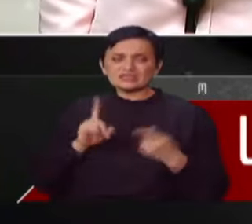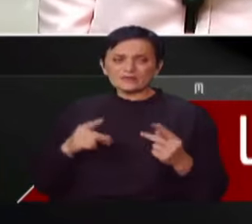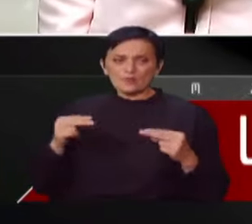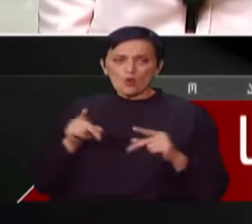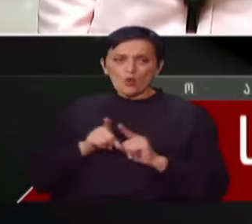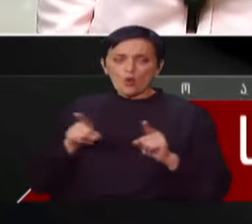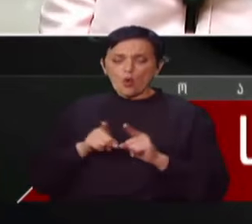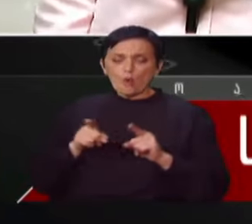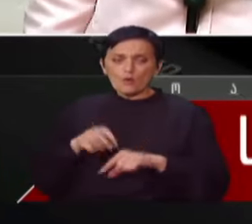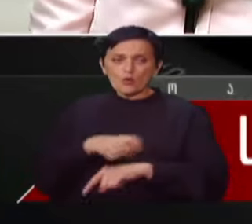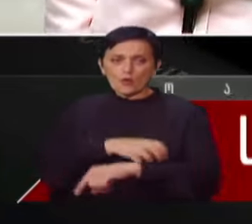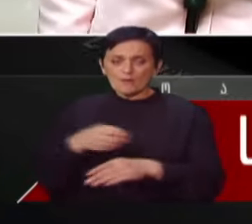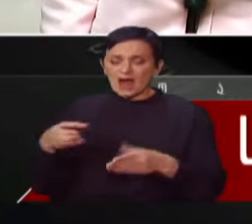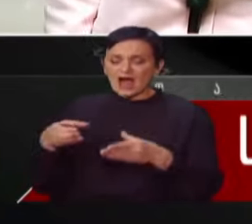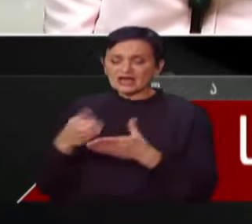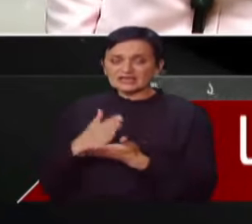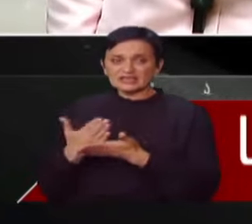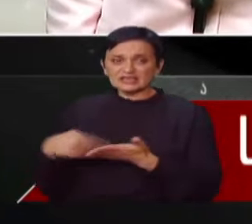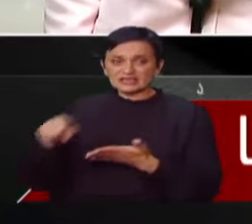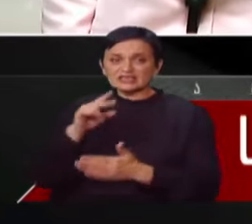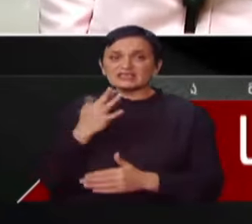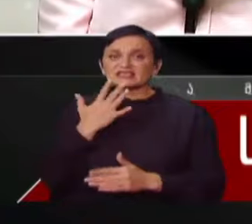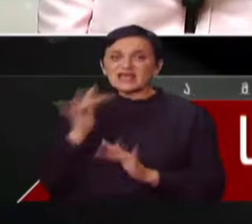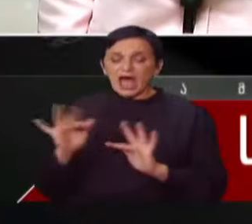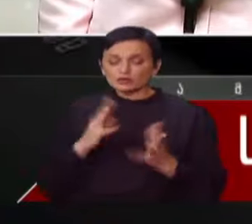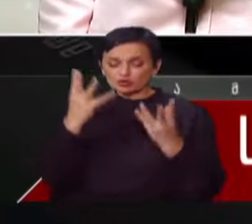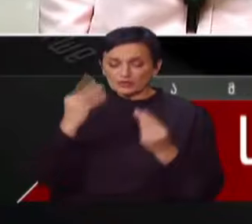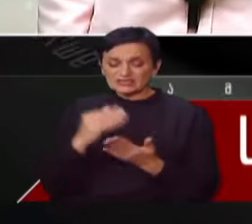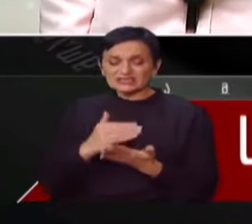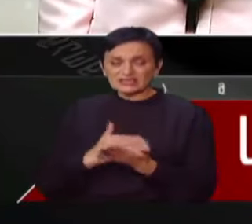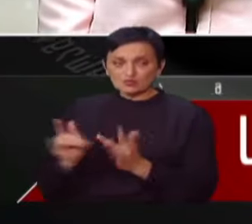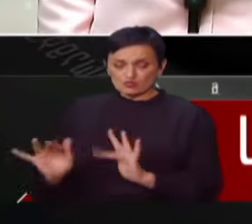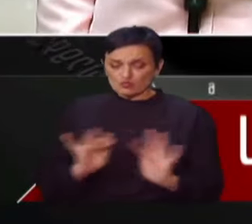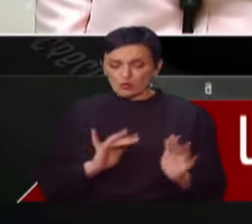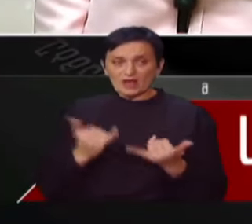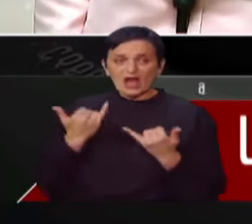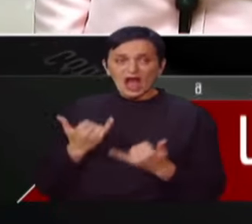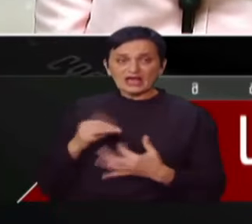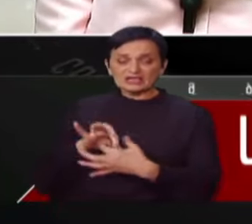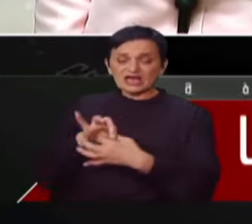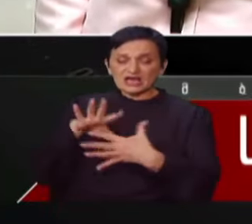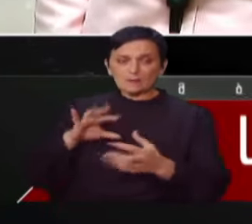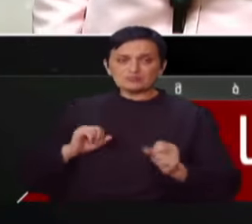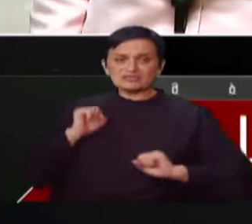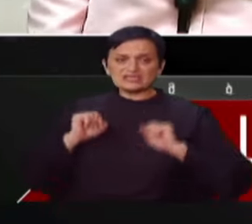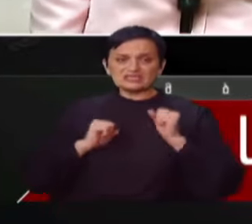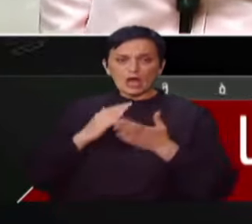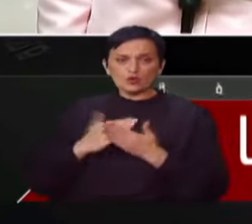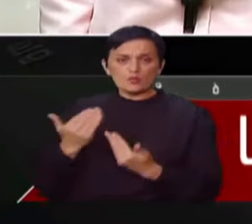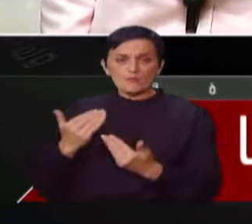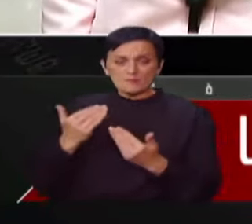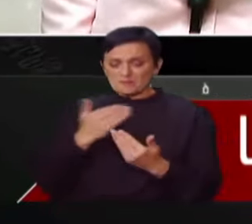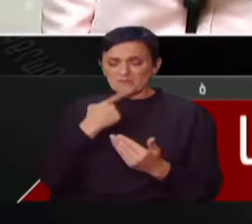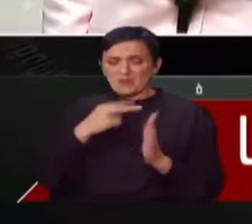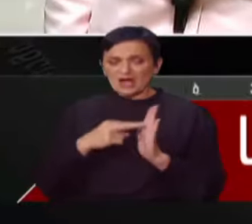ოპოზიციური პარტიების ნაწილი ნაციონალური მოძრაობის დღის წესრიგით მოქმედებს. შესაბამისად, ახლა მათგან გამიჯნის მცდელობა არის მათი